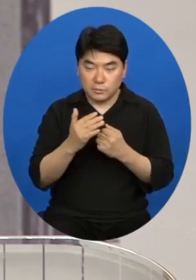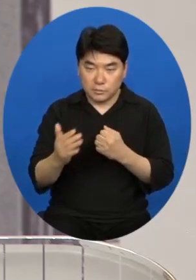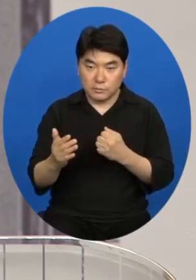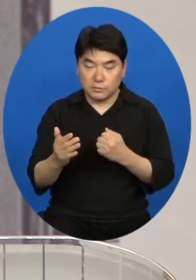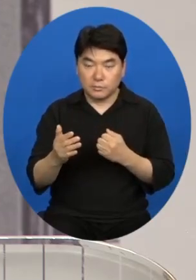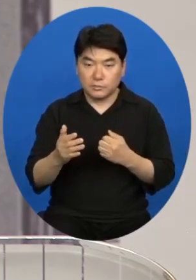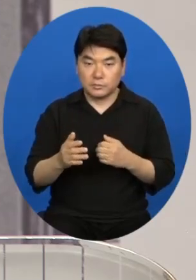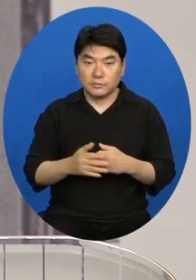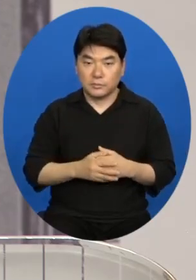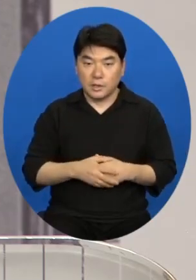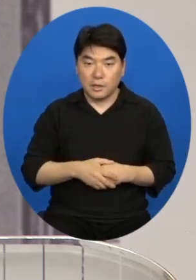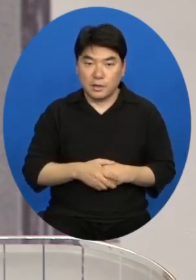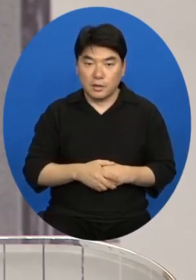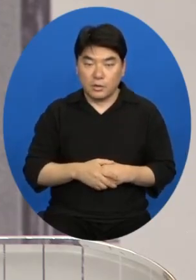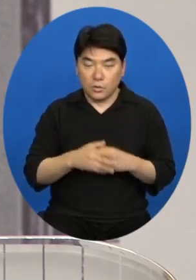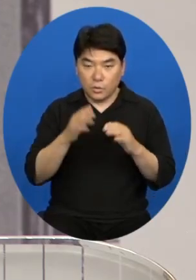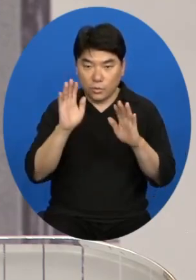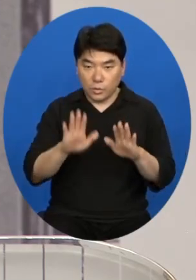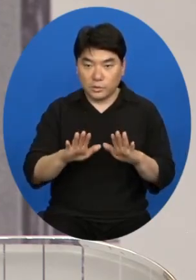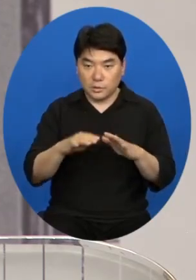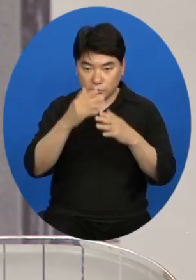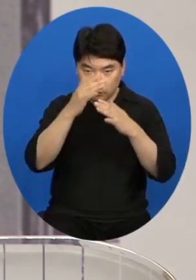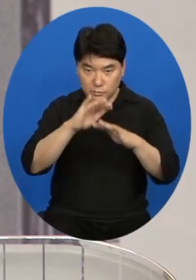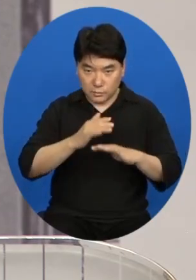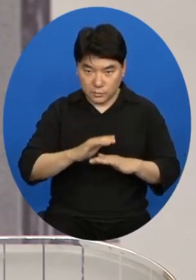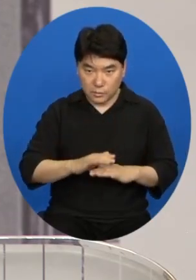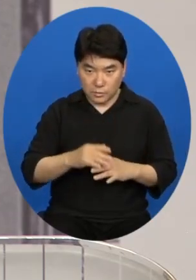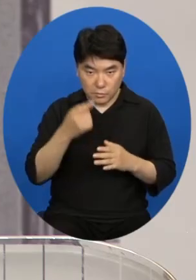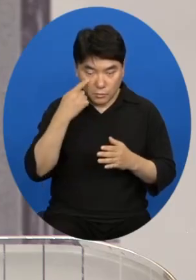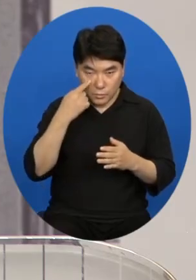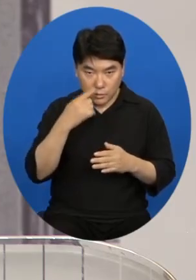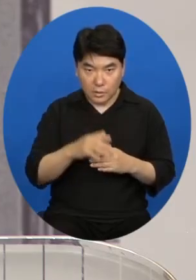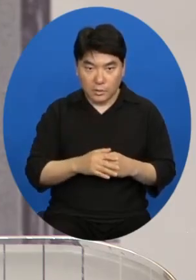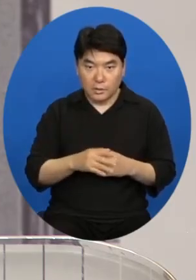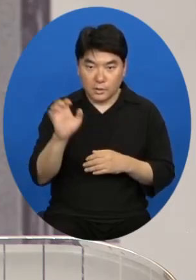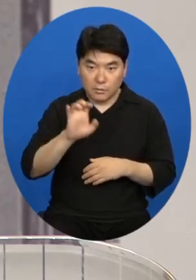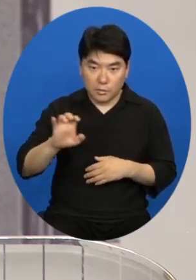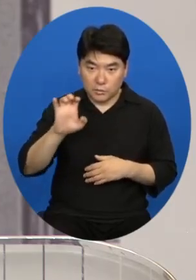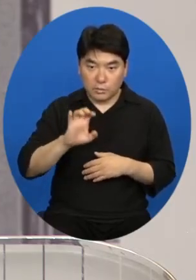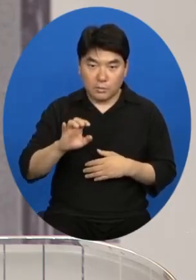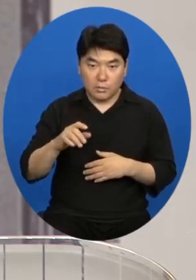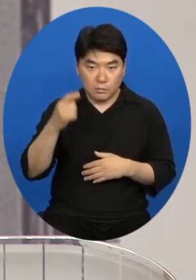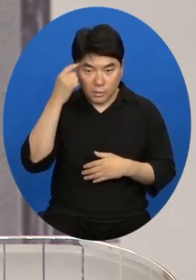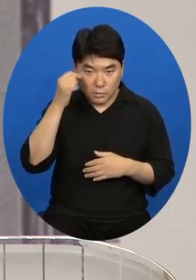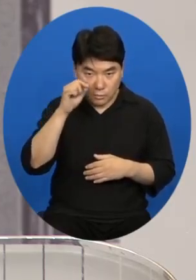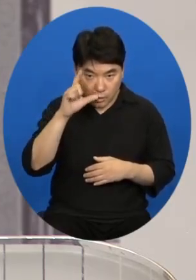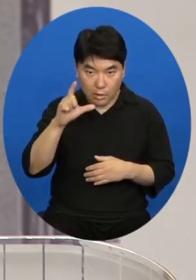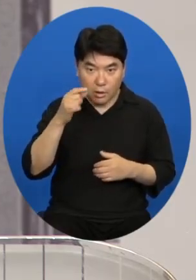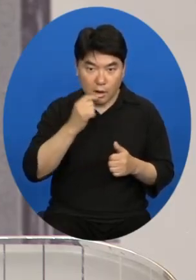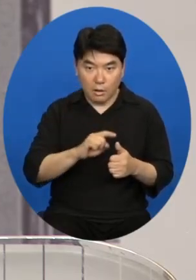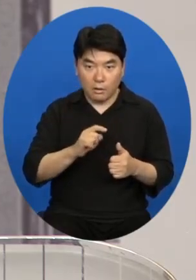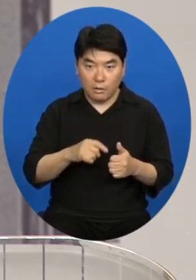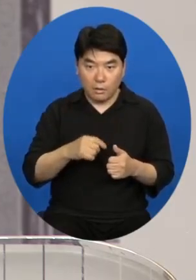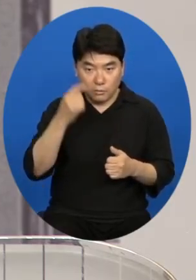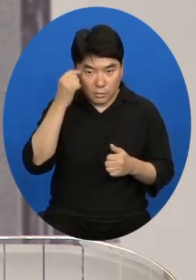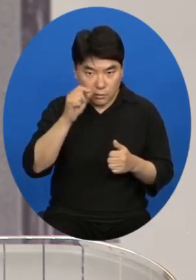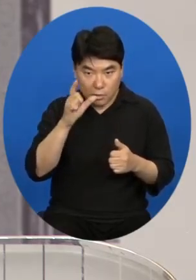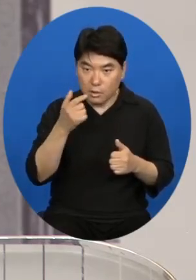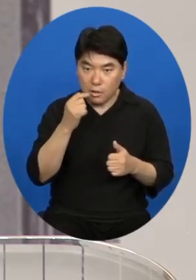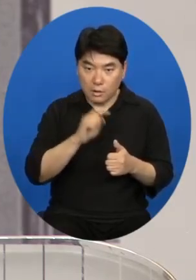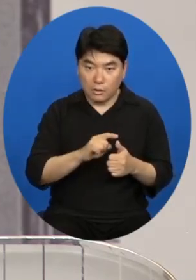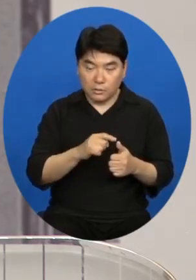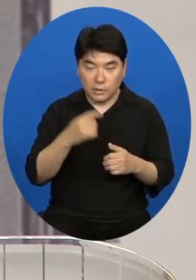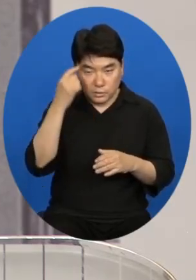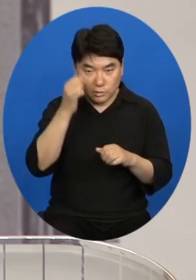그래서 오늘 본문에 23절과 25절에 반복적으로 무슨 얘기를 하냐면 너 깨달아야 된다. 다니엘아, 너 깨달아야 돼. 내가